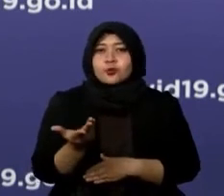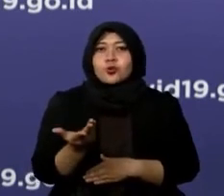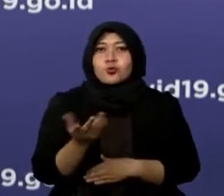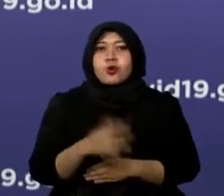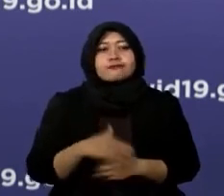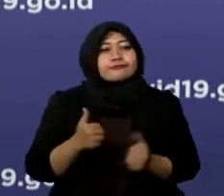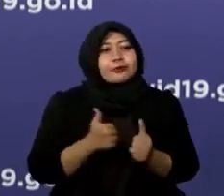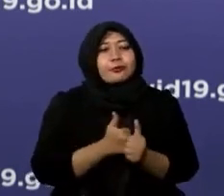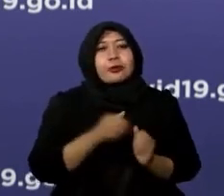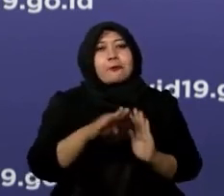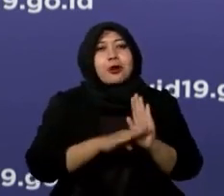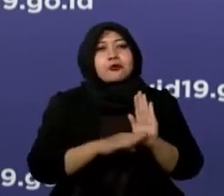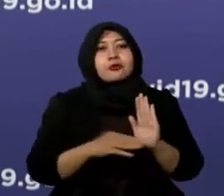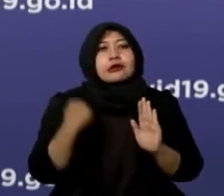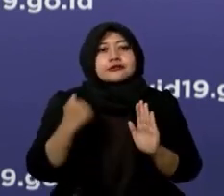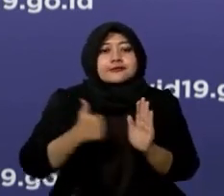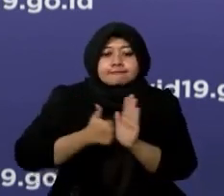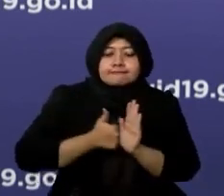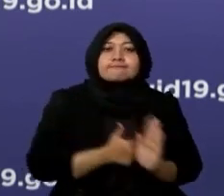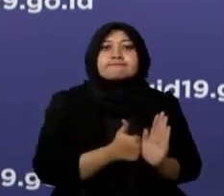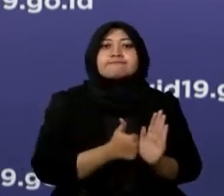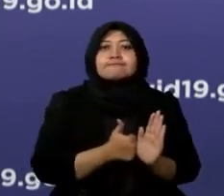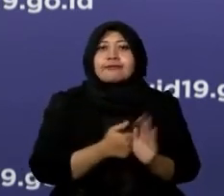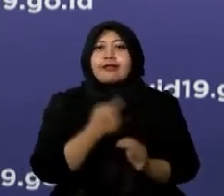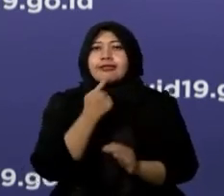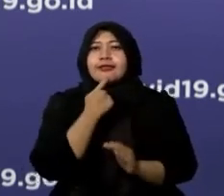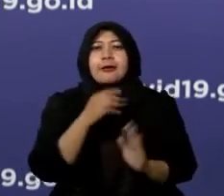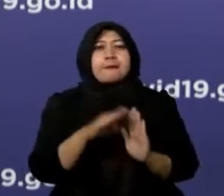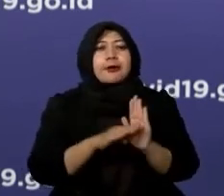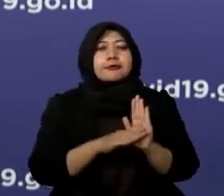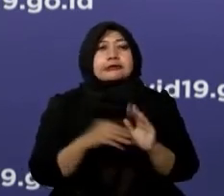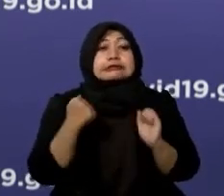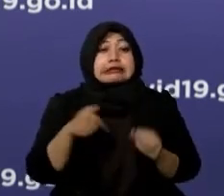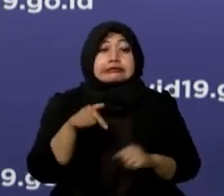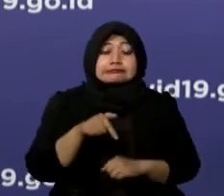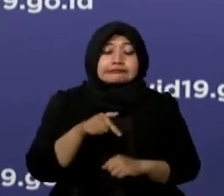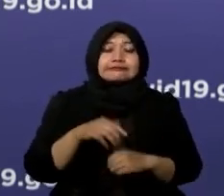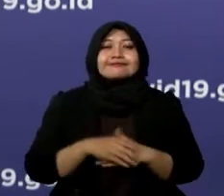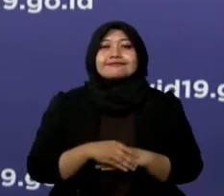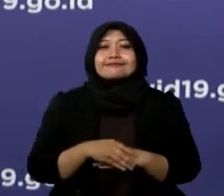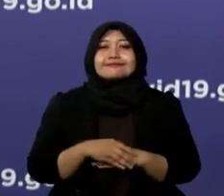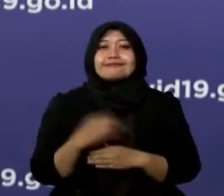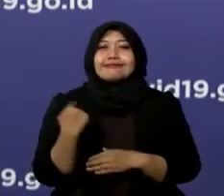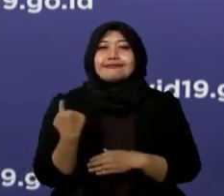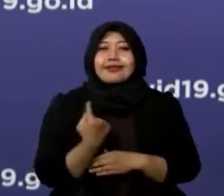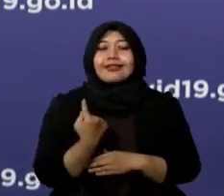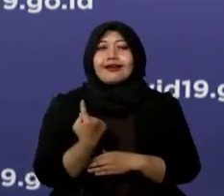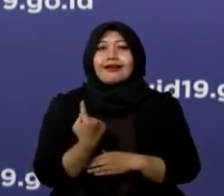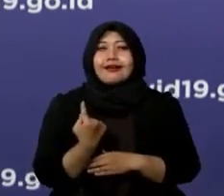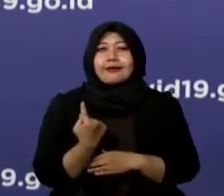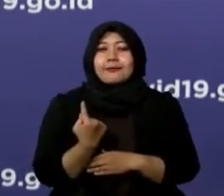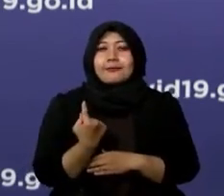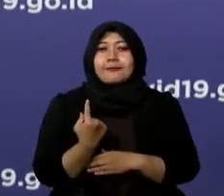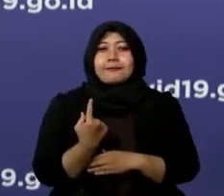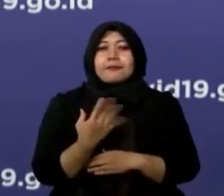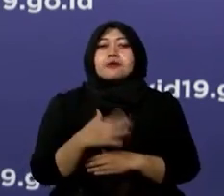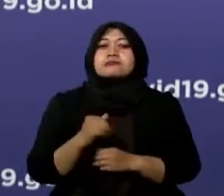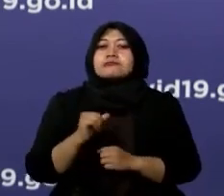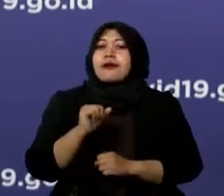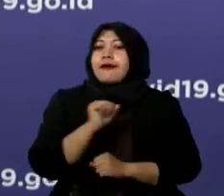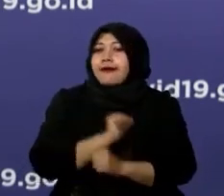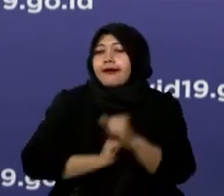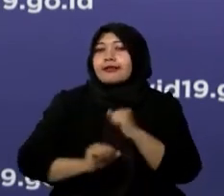yang mematuhi ketentuan-ketentuan tentang protokol kesehatan ini, sehingga kita bisa kembali